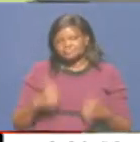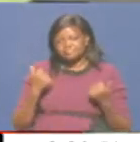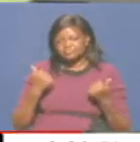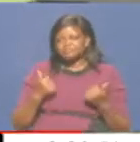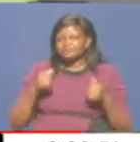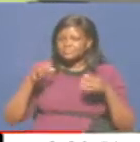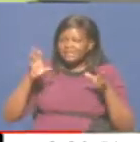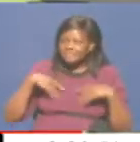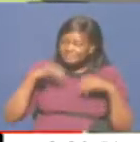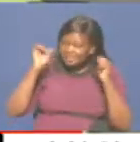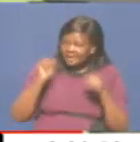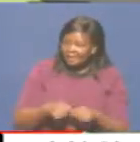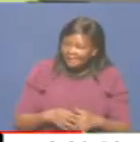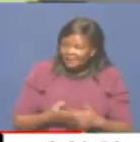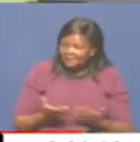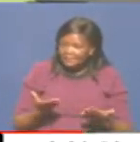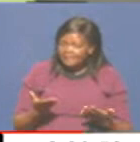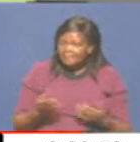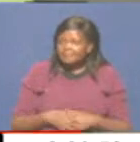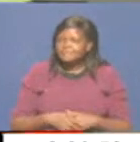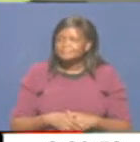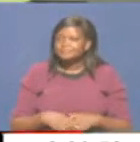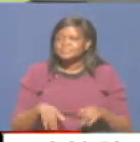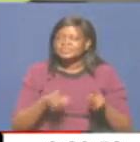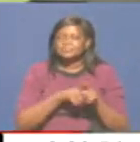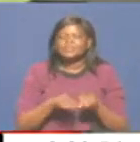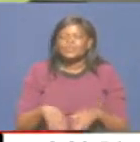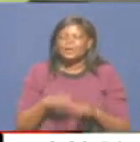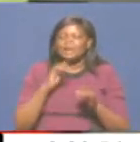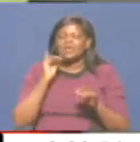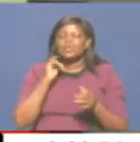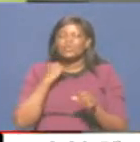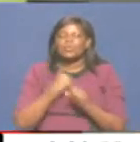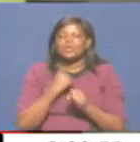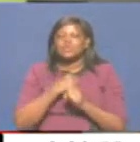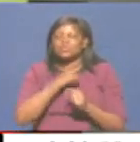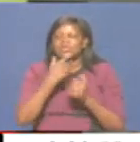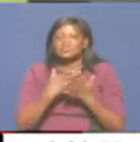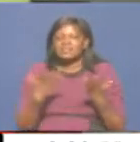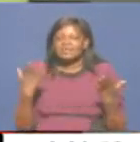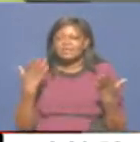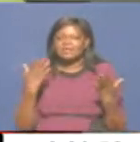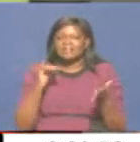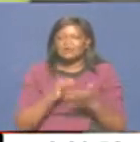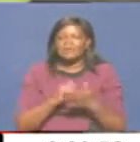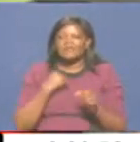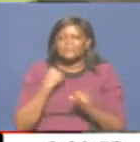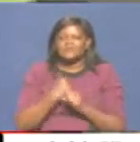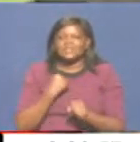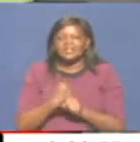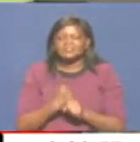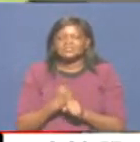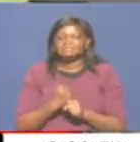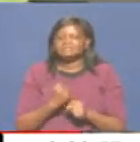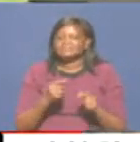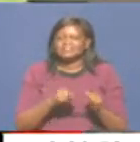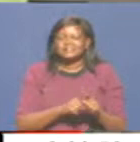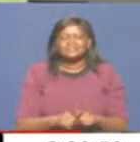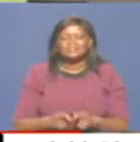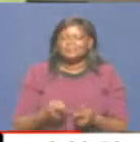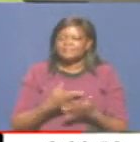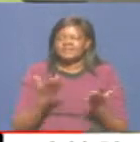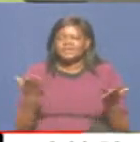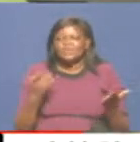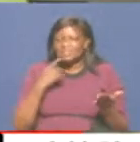Tunakubaliana? Na vile tulifanya yale mengine yote tumefanya, hii hata na hii